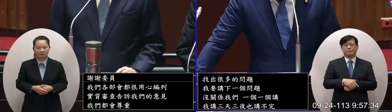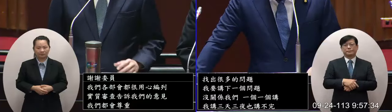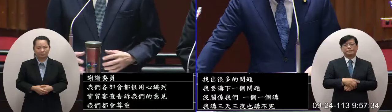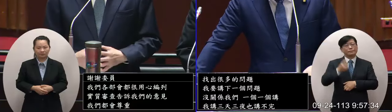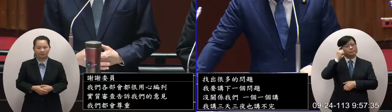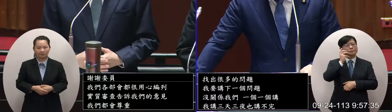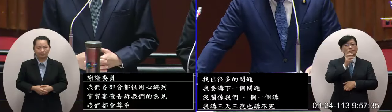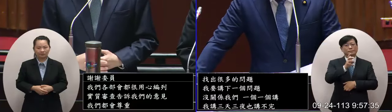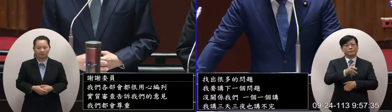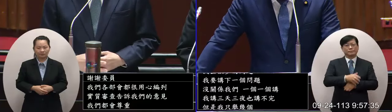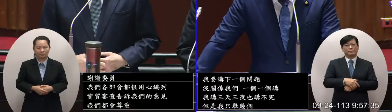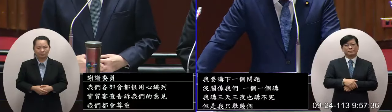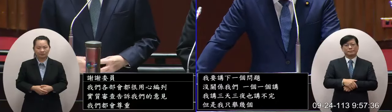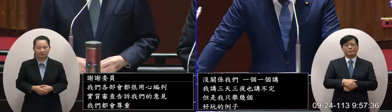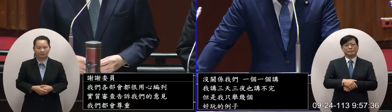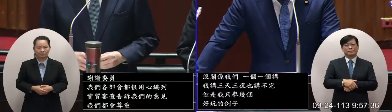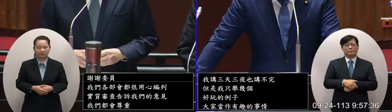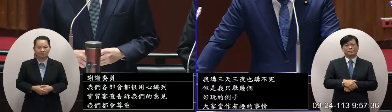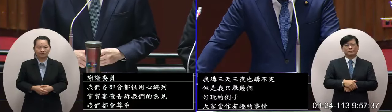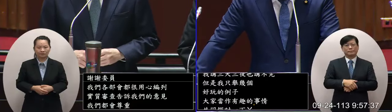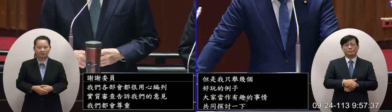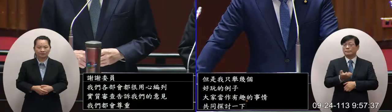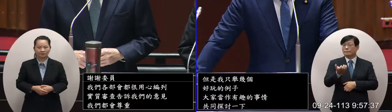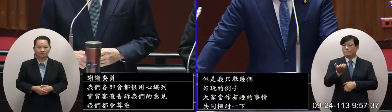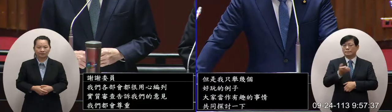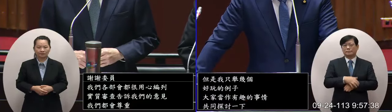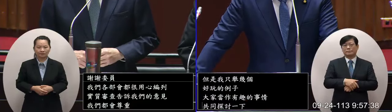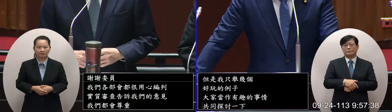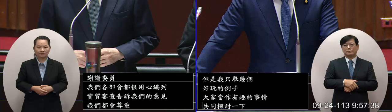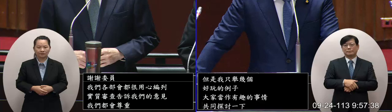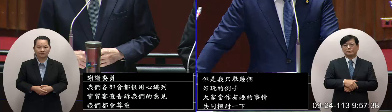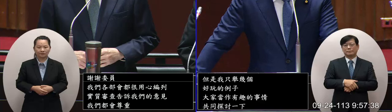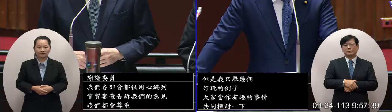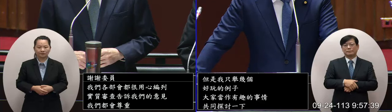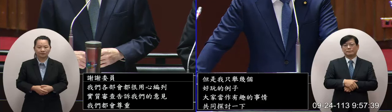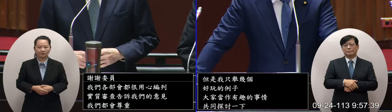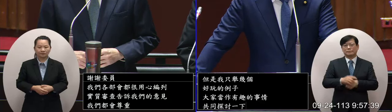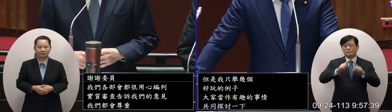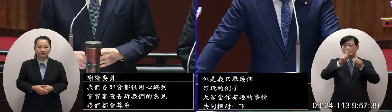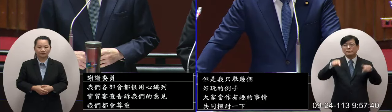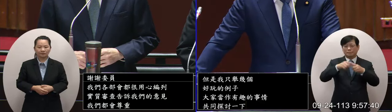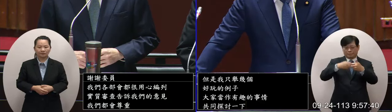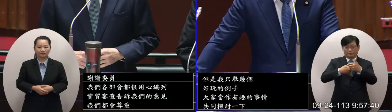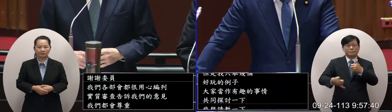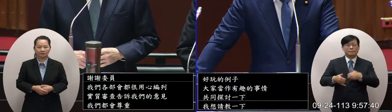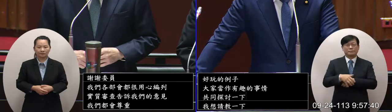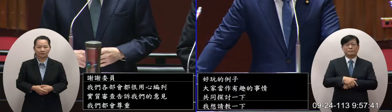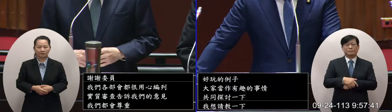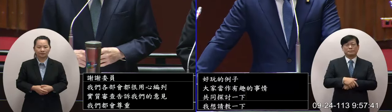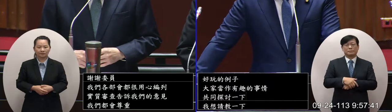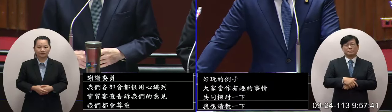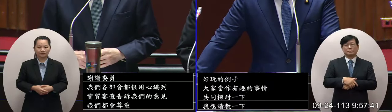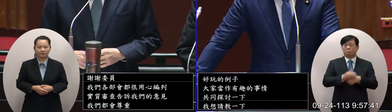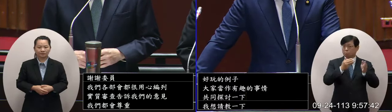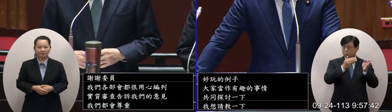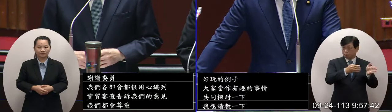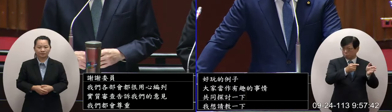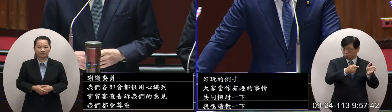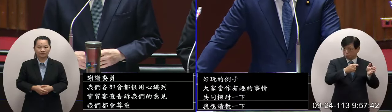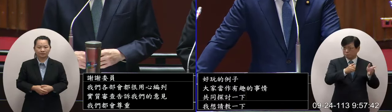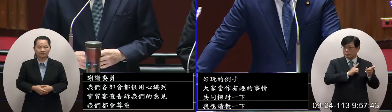想请教一下哈，刚刚哈，我们这个张其凯委员哈，就对我们